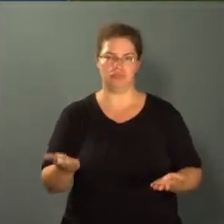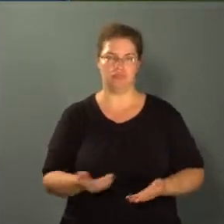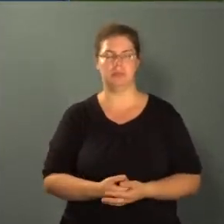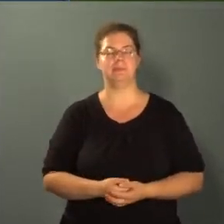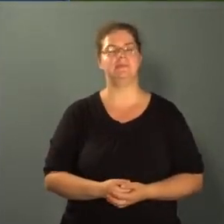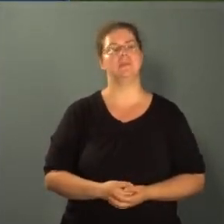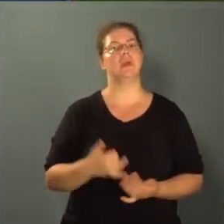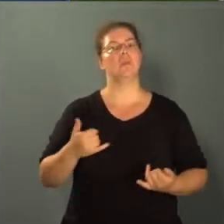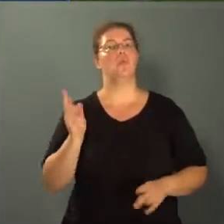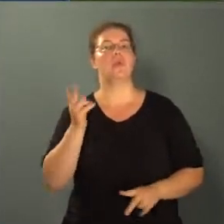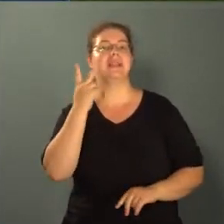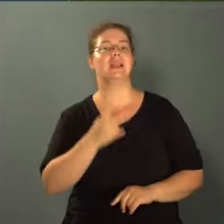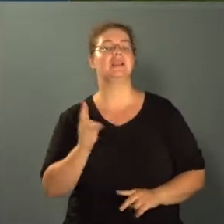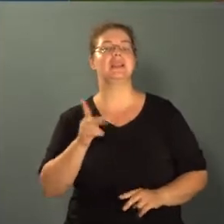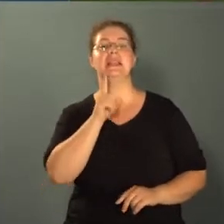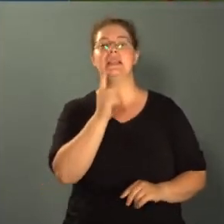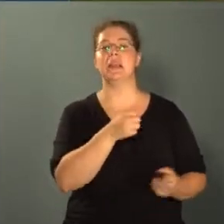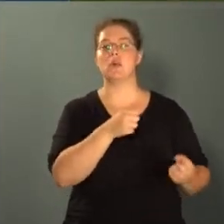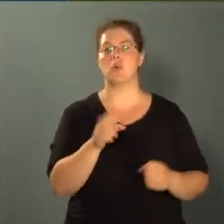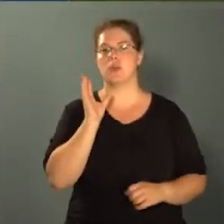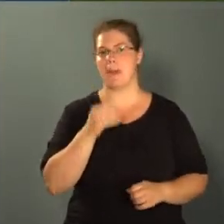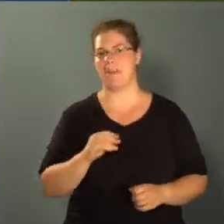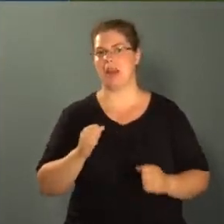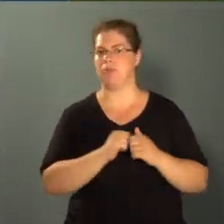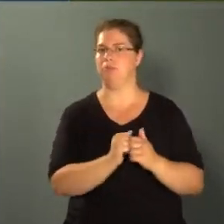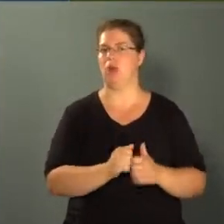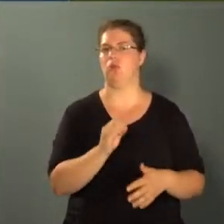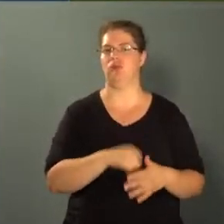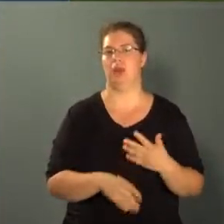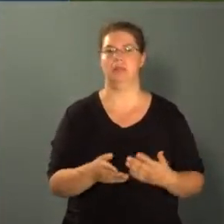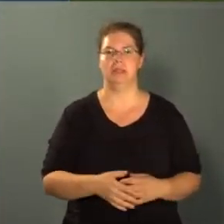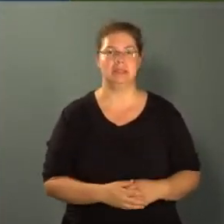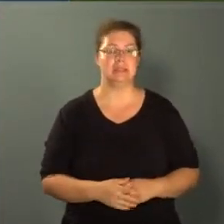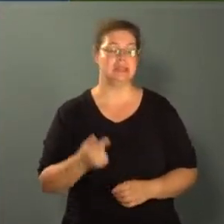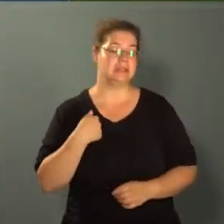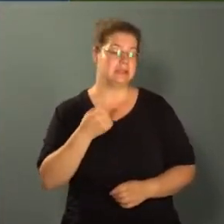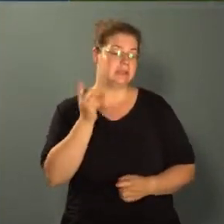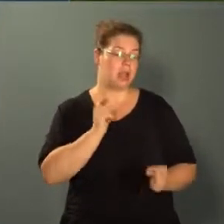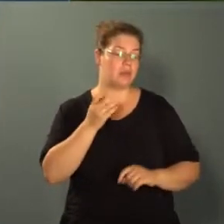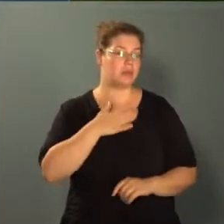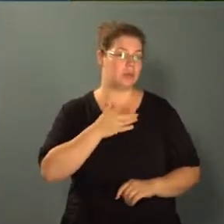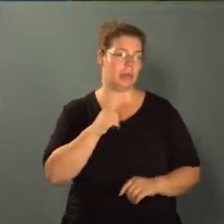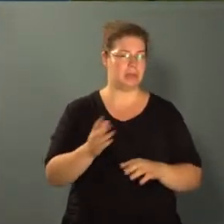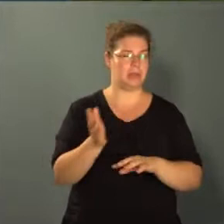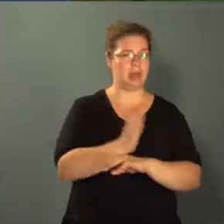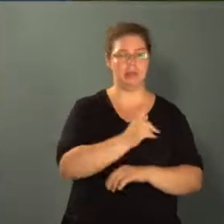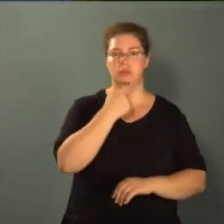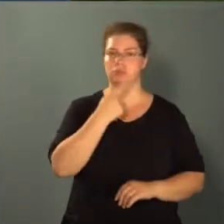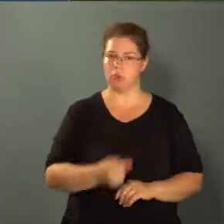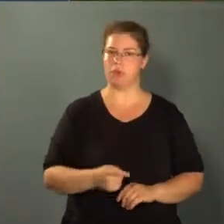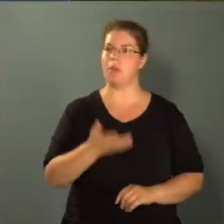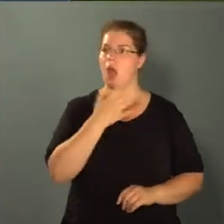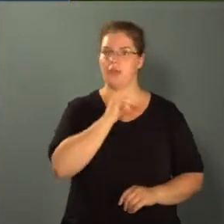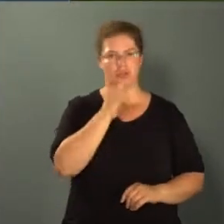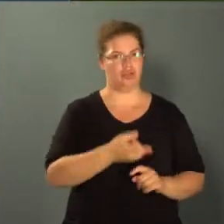játékosokkal. Most hogy látod, kik lesznek a húzó emberek a bajnokságban? Hát én azt gondolom, amit az előbb is elmondtam, hogy ha sérülés nem lesz,